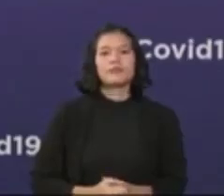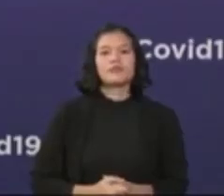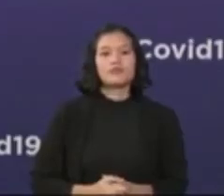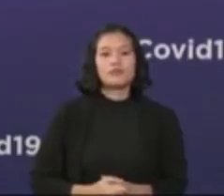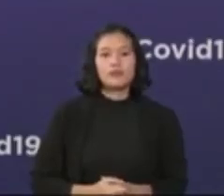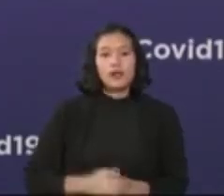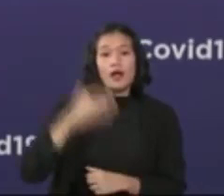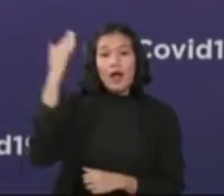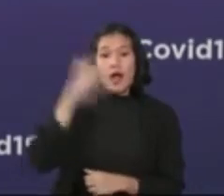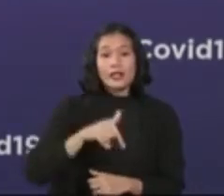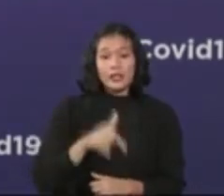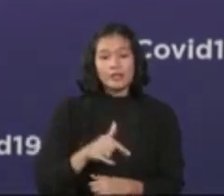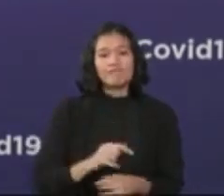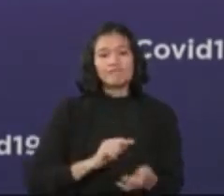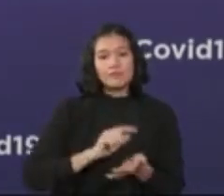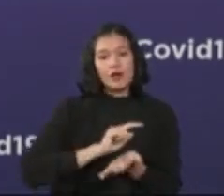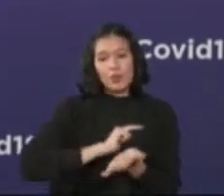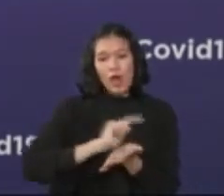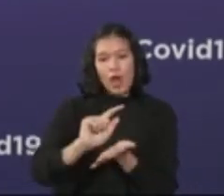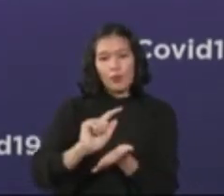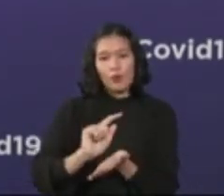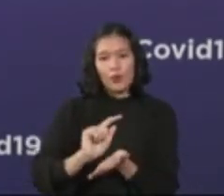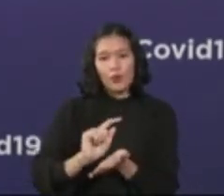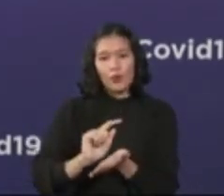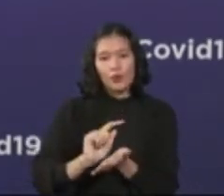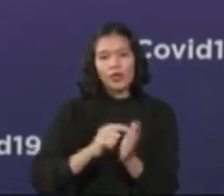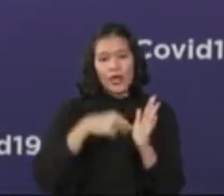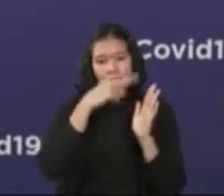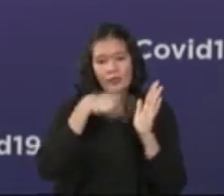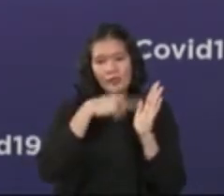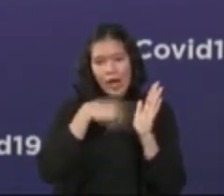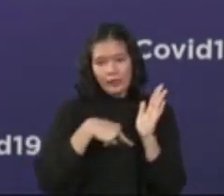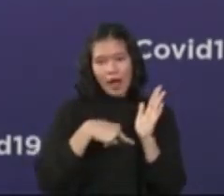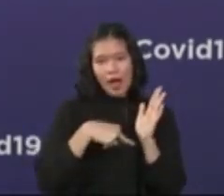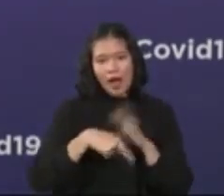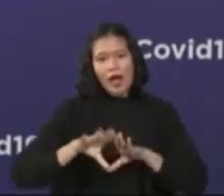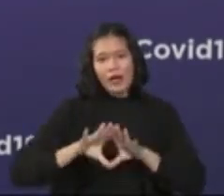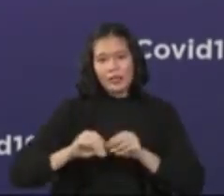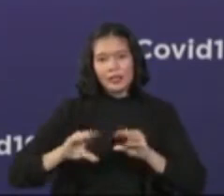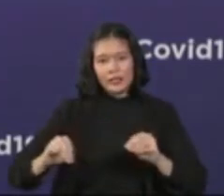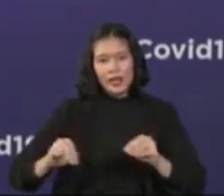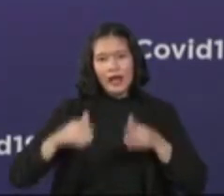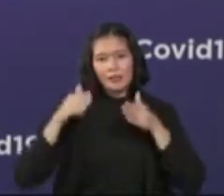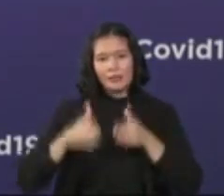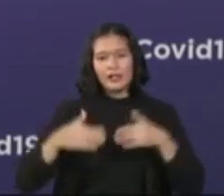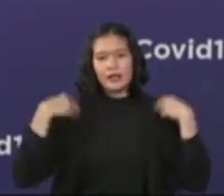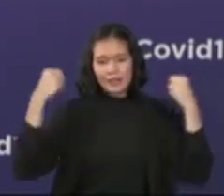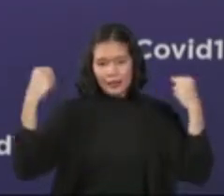Saudara-saudara sekalian, hari ini kami akan melaporkan beberapa hal terkait dengan data kinerja bidang kesehatan